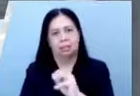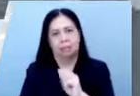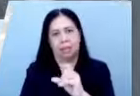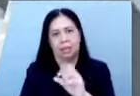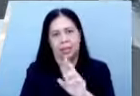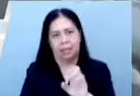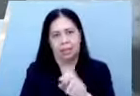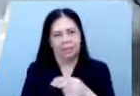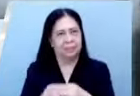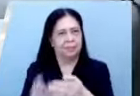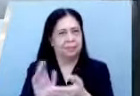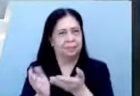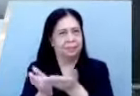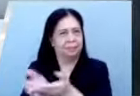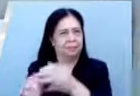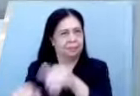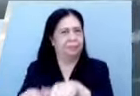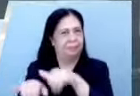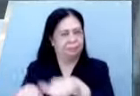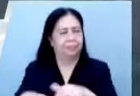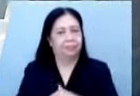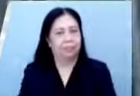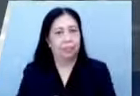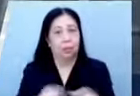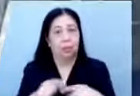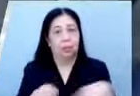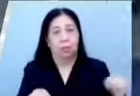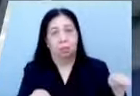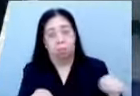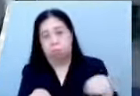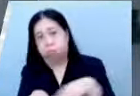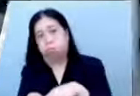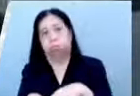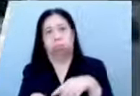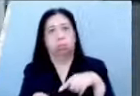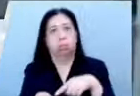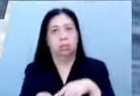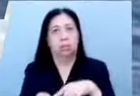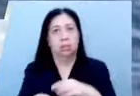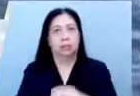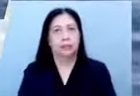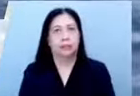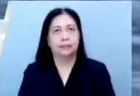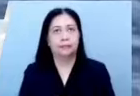Nang bumanggana ang China Coast Guard sa BRP Sindangan